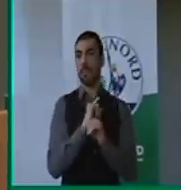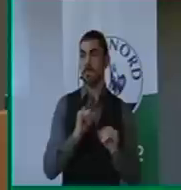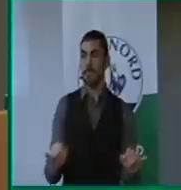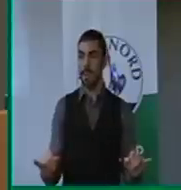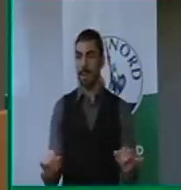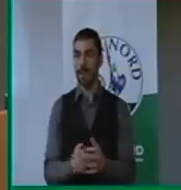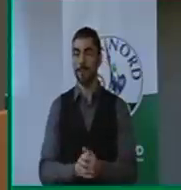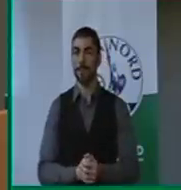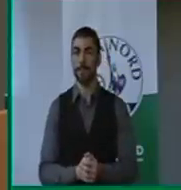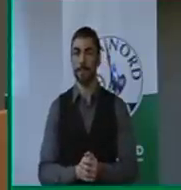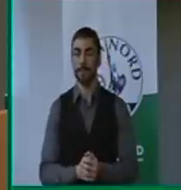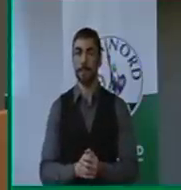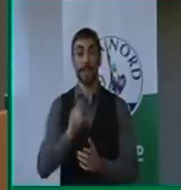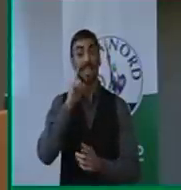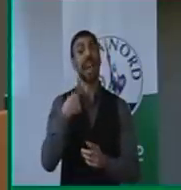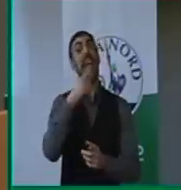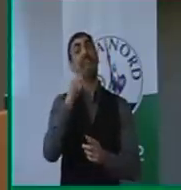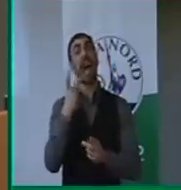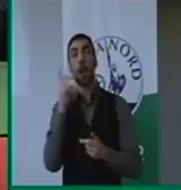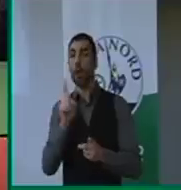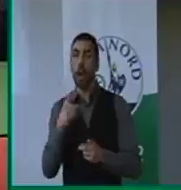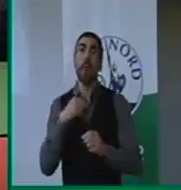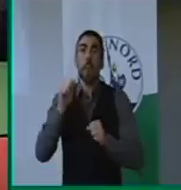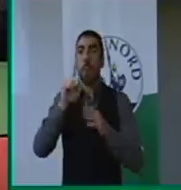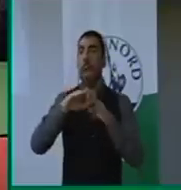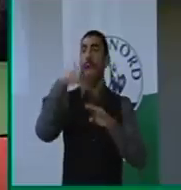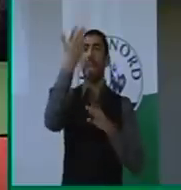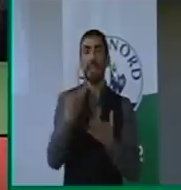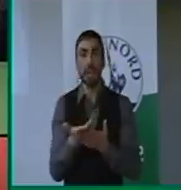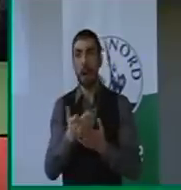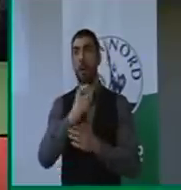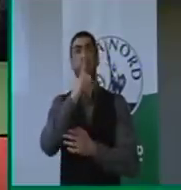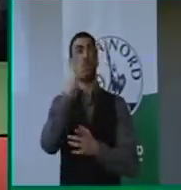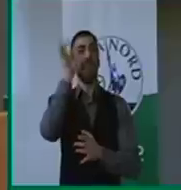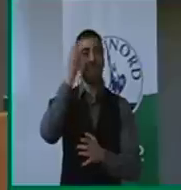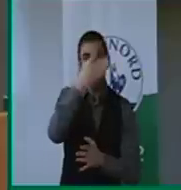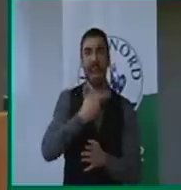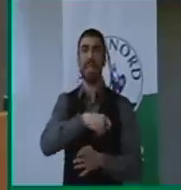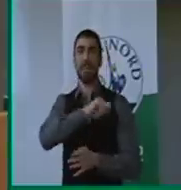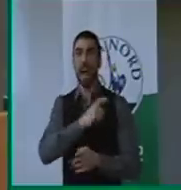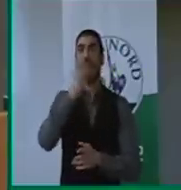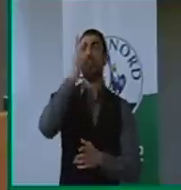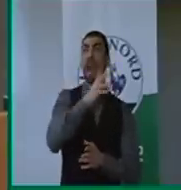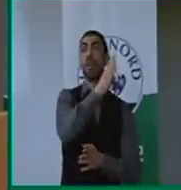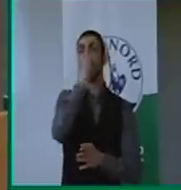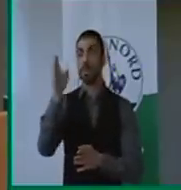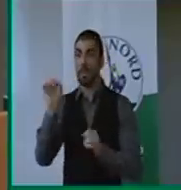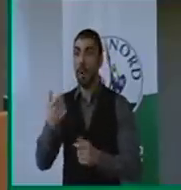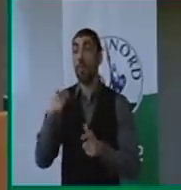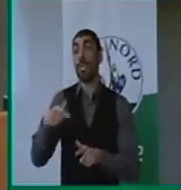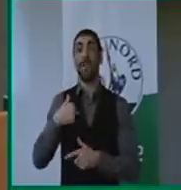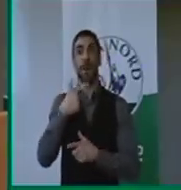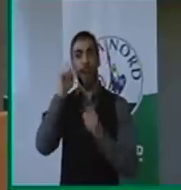questa Europa però ci dice vabbè se non trovi lavoro in Italia prova all'estero prova in Europa prova in Inghilterra prova in Spagna prova in Francia sono laureata in